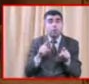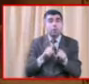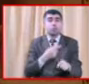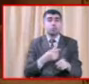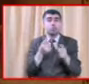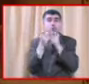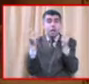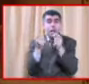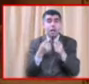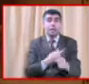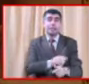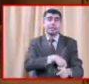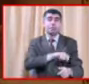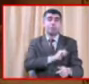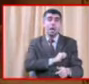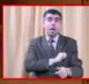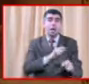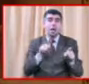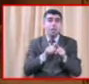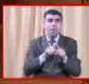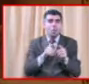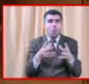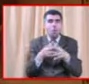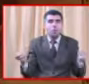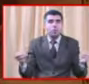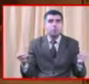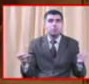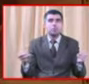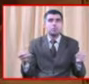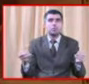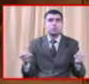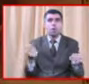كما كيقولوا بالدارجة باتت ما سبحت.